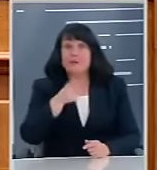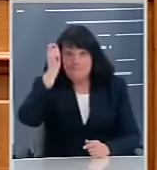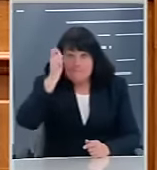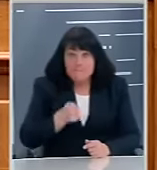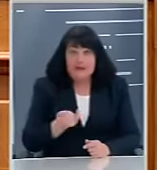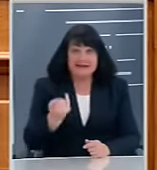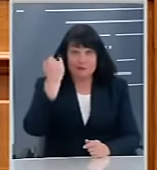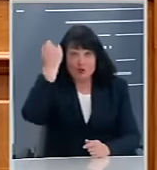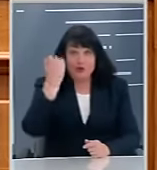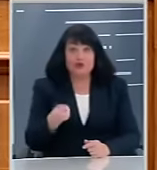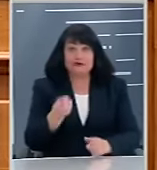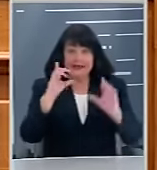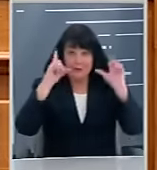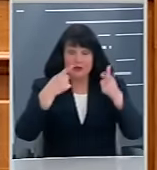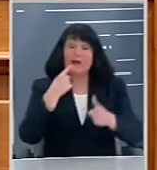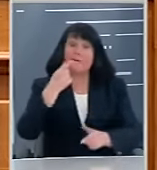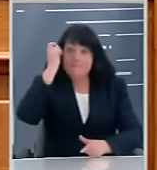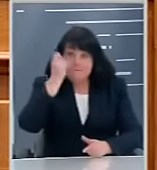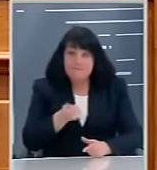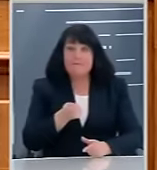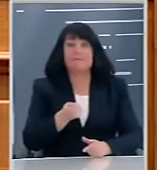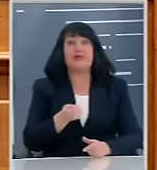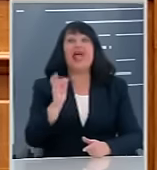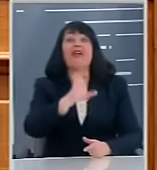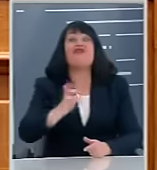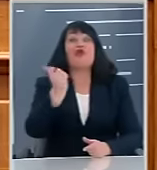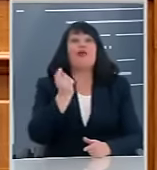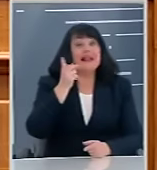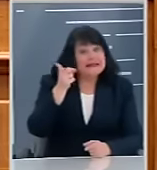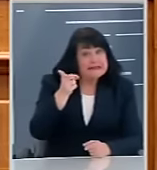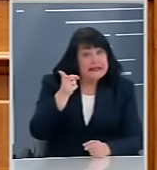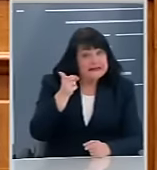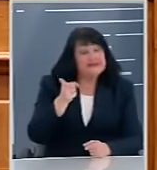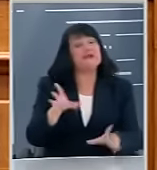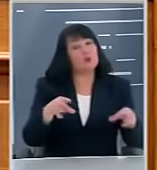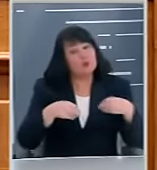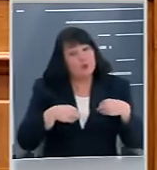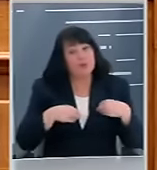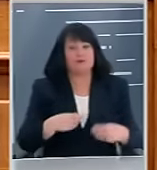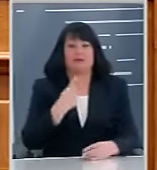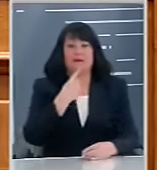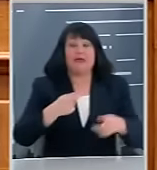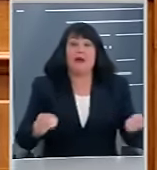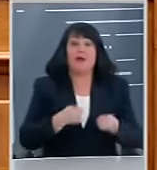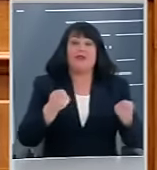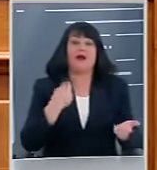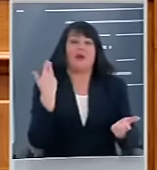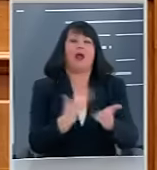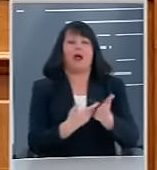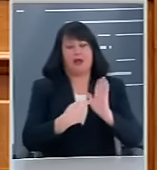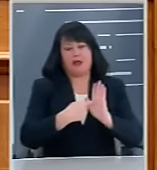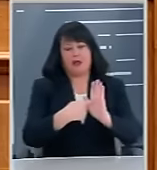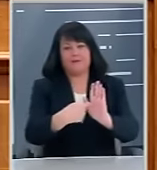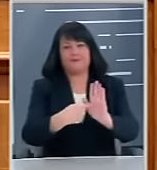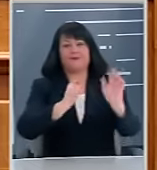ο Αντιπρόεδρος της Σωματικής Αντιπολιτεύσεως, χαράζουν οι δανειστές. Θα κάνουμε, λέει, περισσότερα για να αποδείξουμε ότι